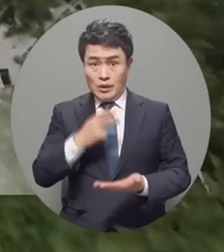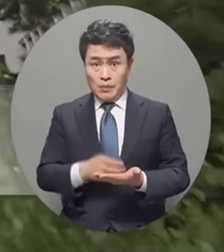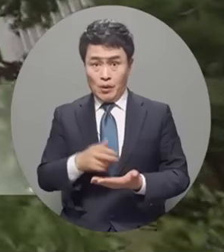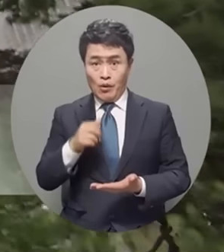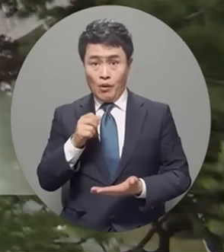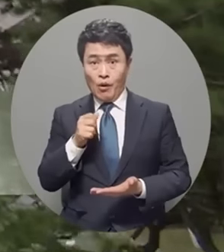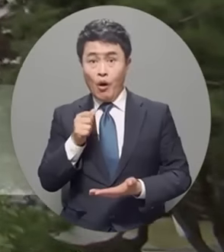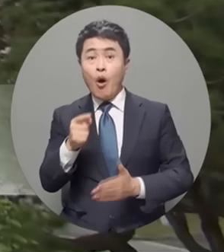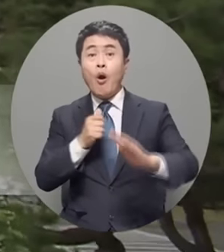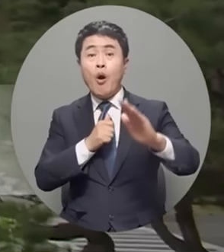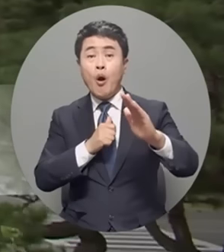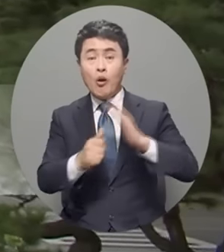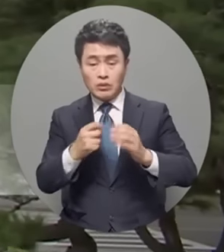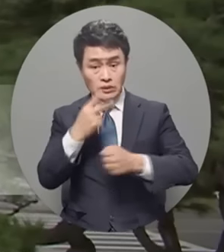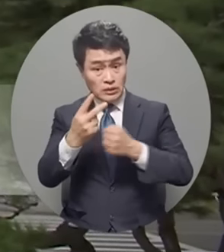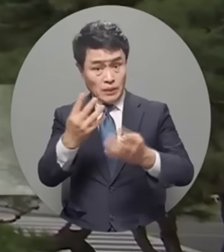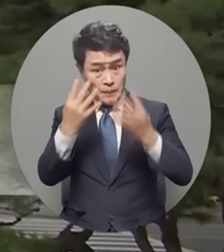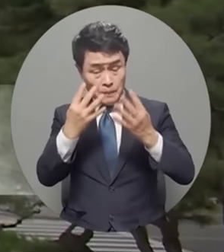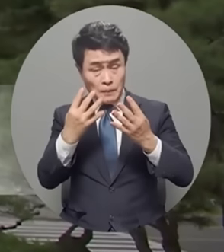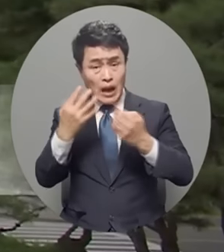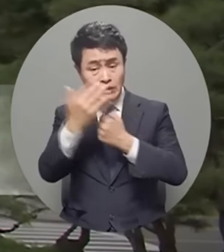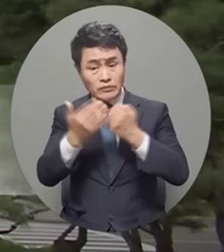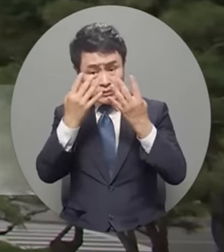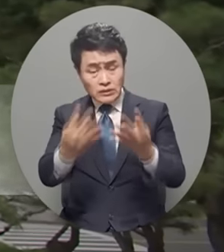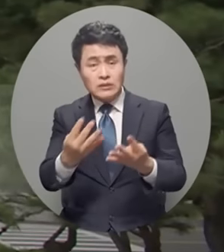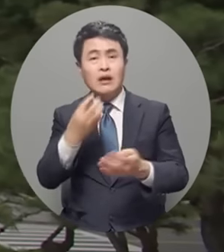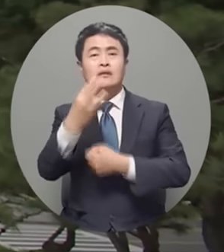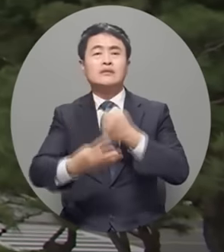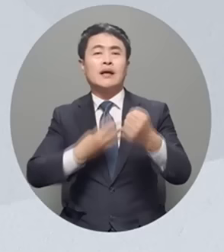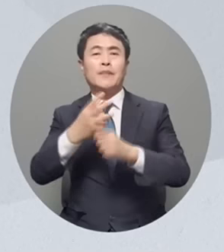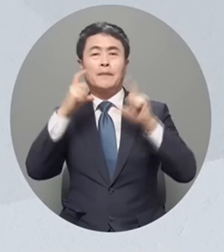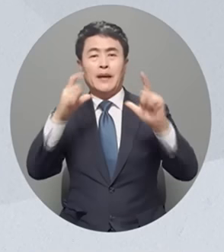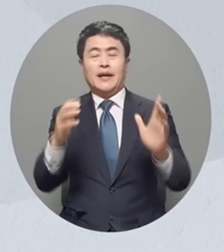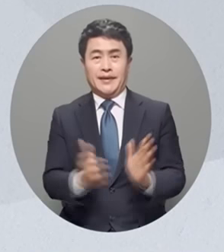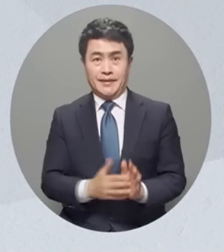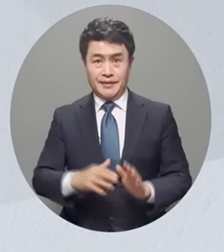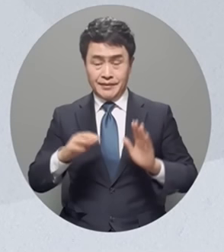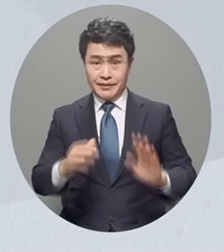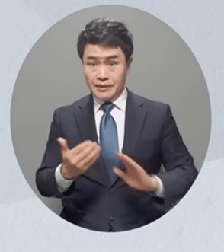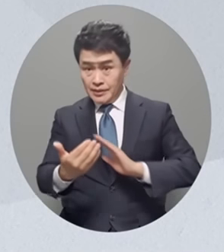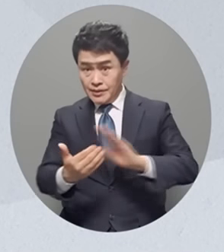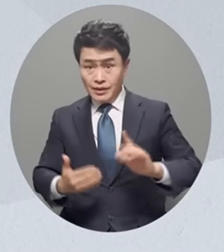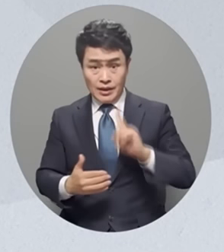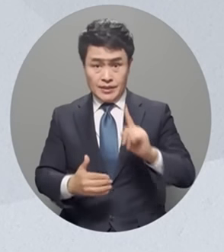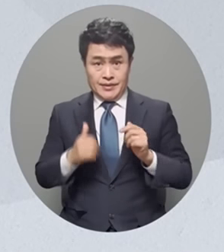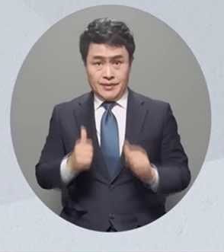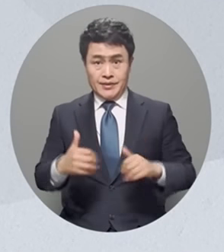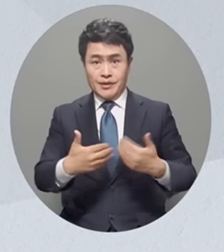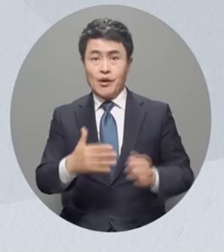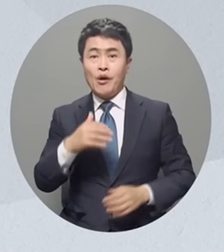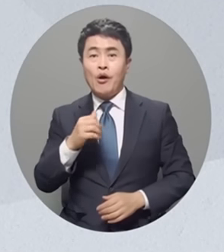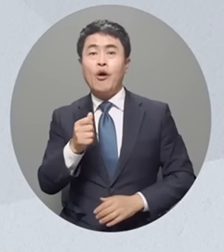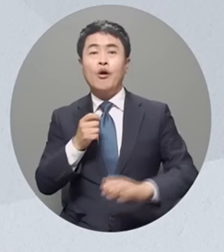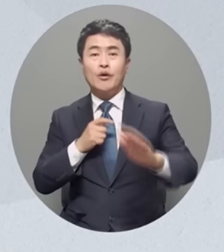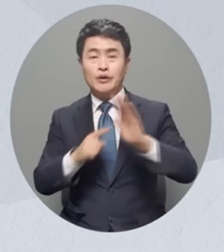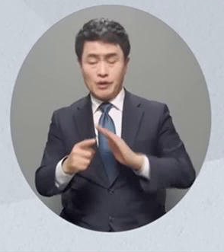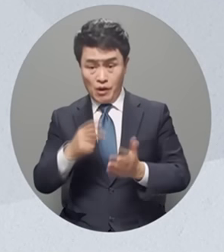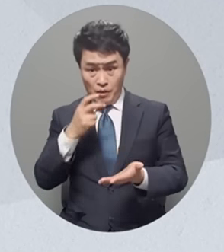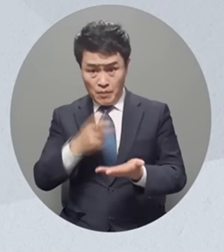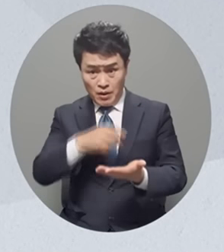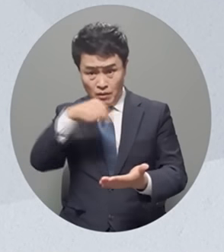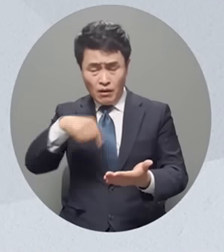대해 징역 2년에 집행유예 3년을 확정했습니다. 앞서 1심 재판부는 허 대표에 대해